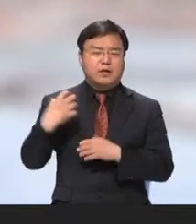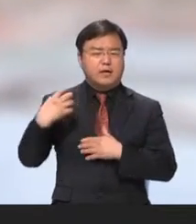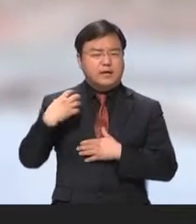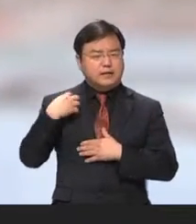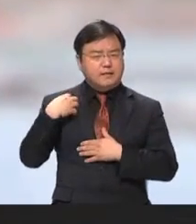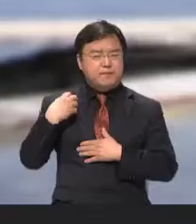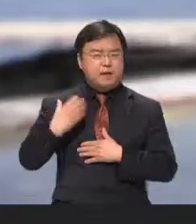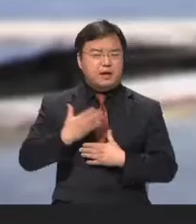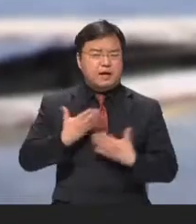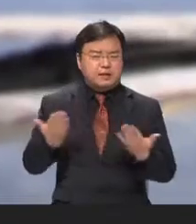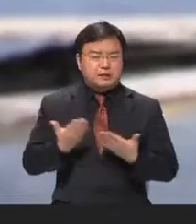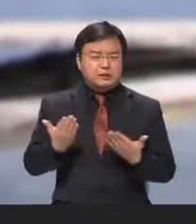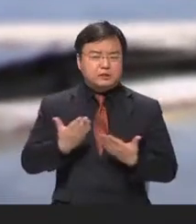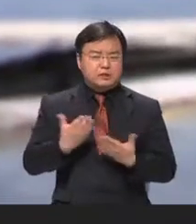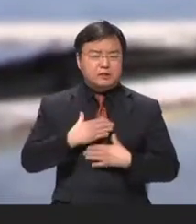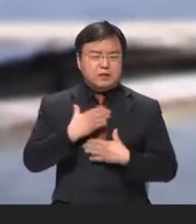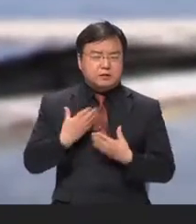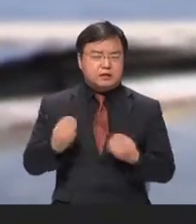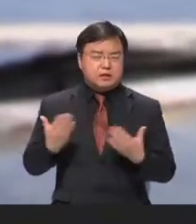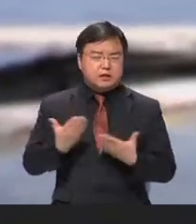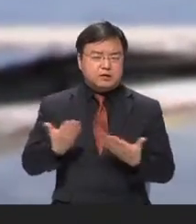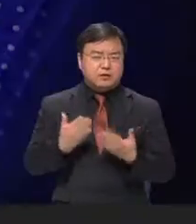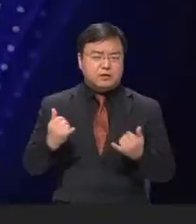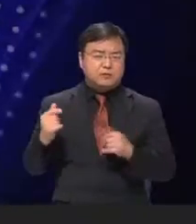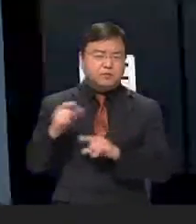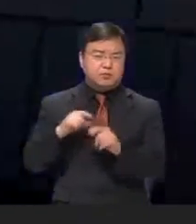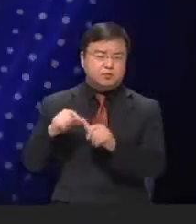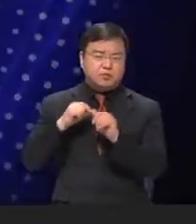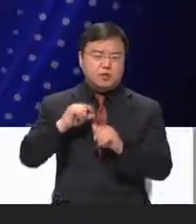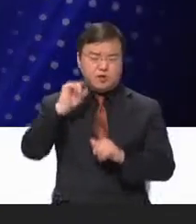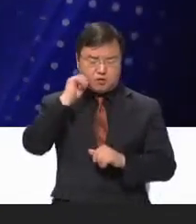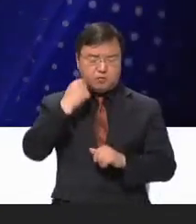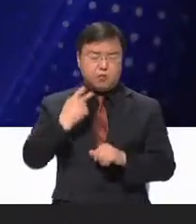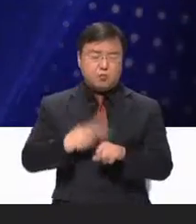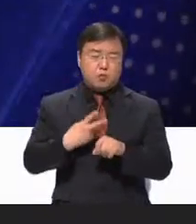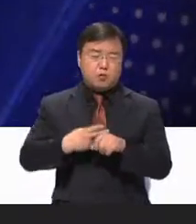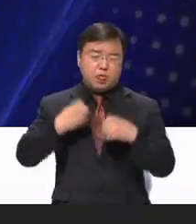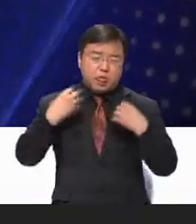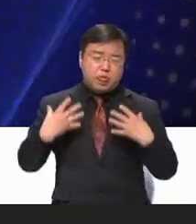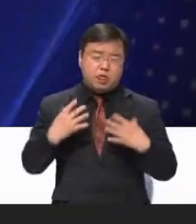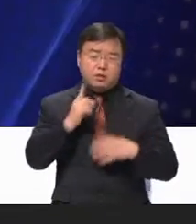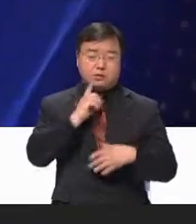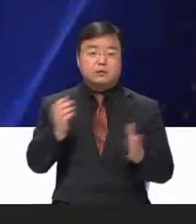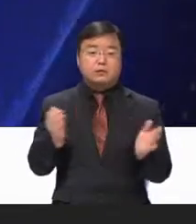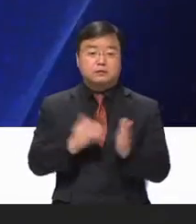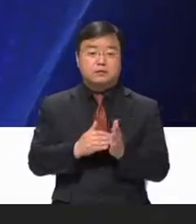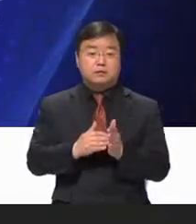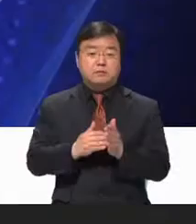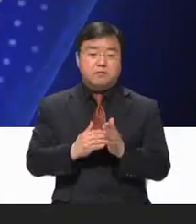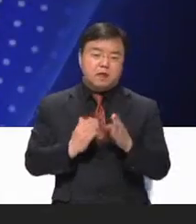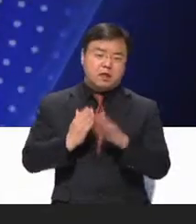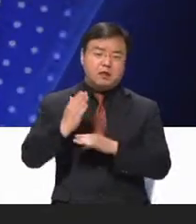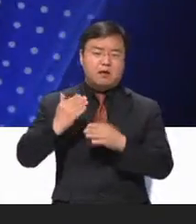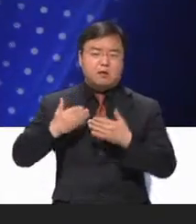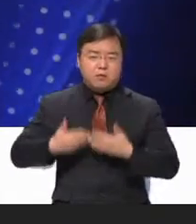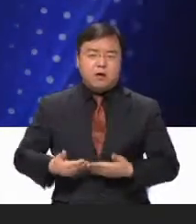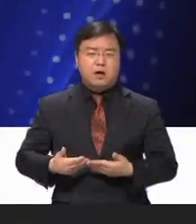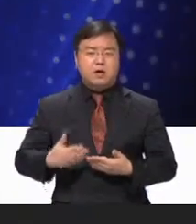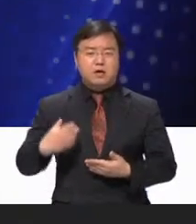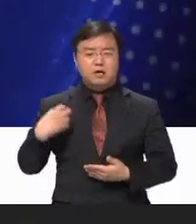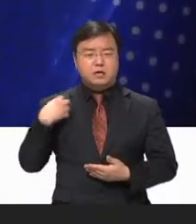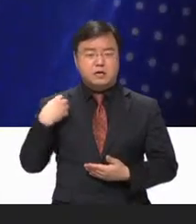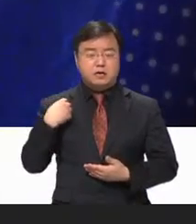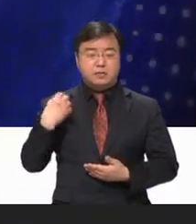동행할 경우 업무 부담도 누르기 때문입니다 각 우아하게 살 길은 다녀 되는게 아니고 체 교사도 아니고 정말 데려가